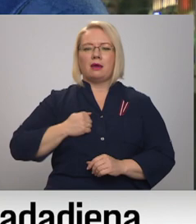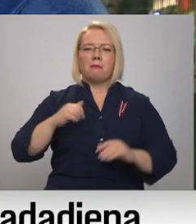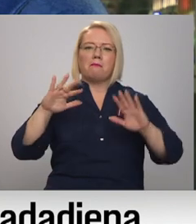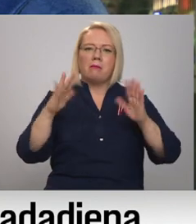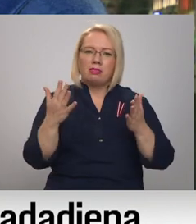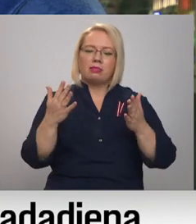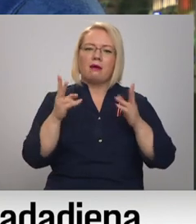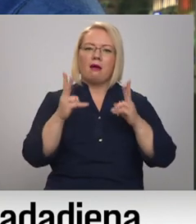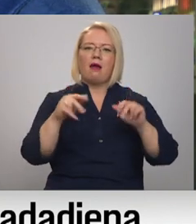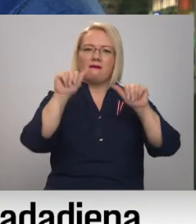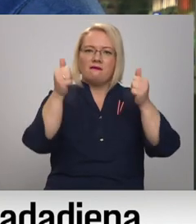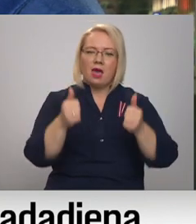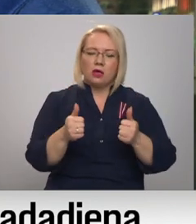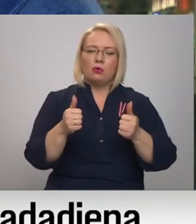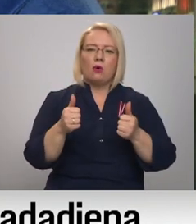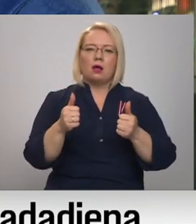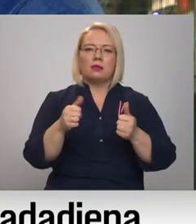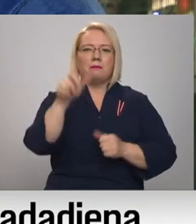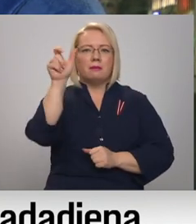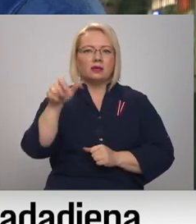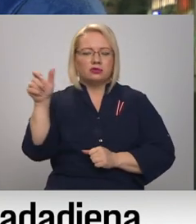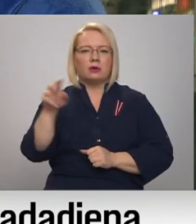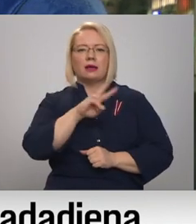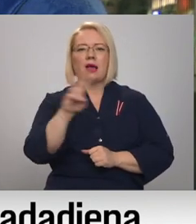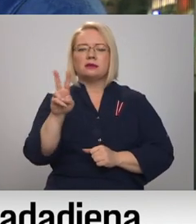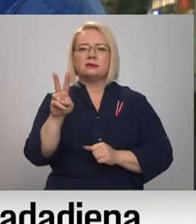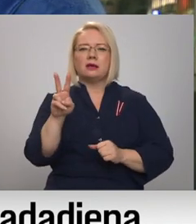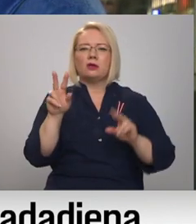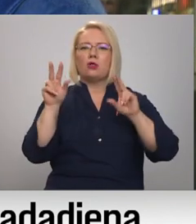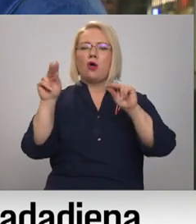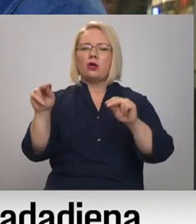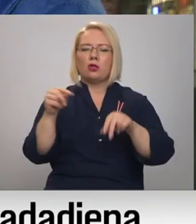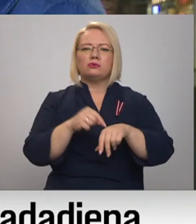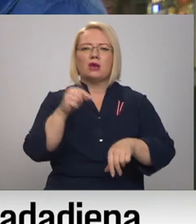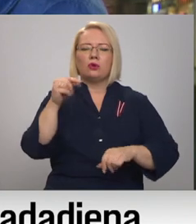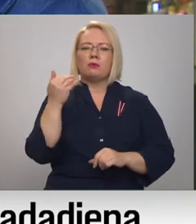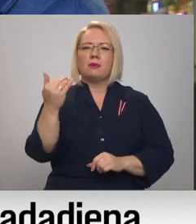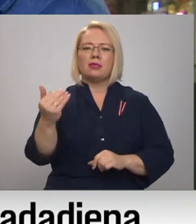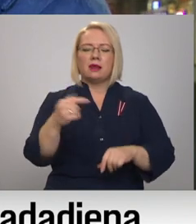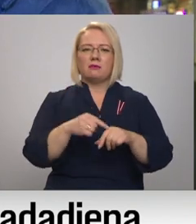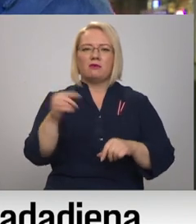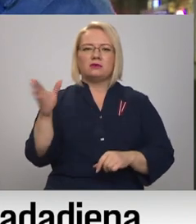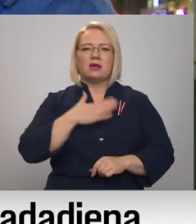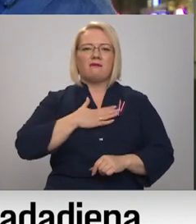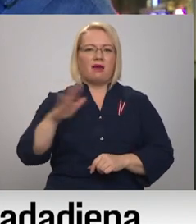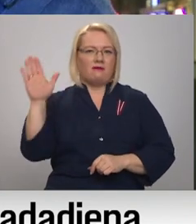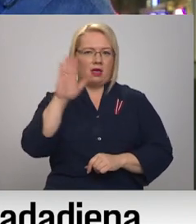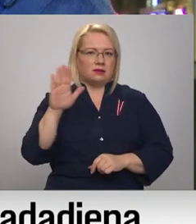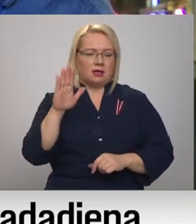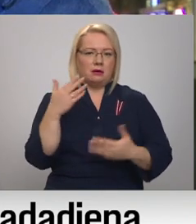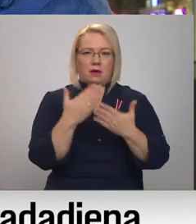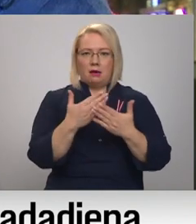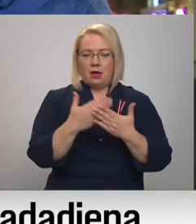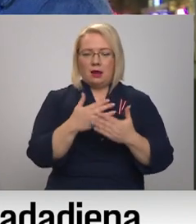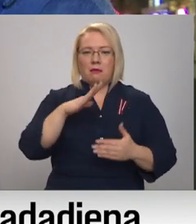gan veidot pilsoņus, kuri ir lojāli un sajūt šo piederību sajūtu savai valstī. Piemēram, ja